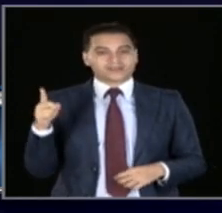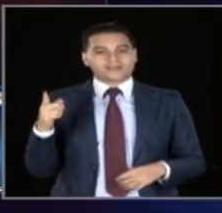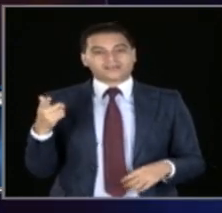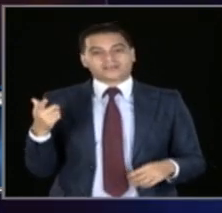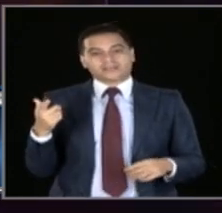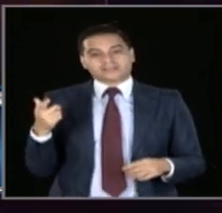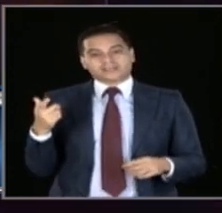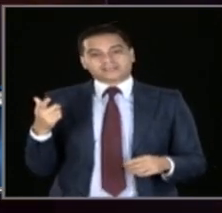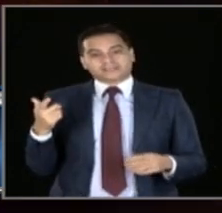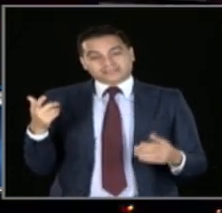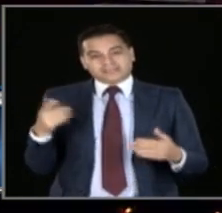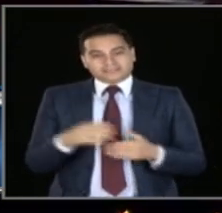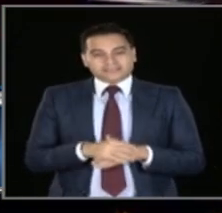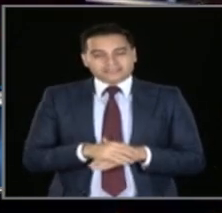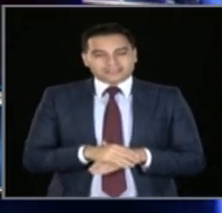اجابه خاطئه